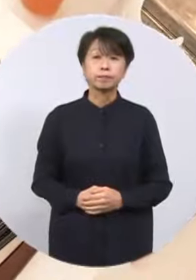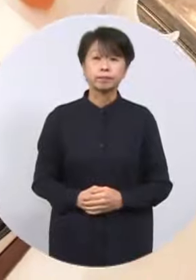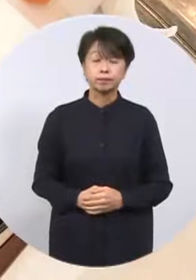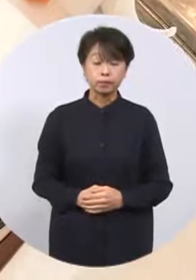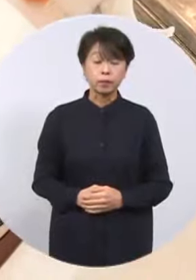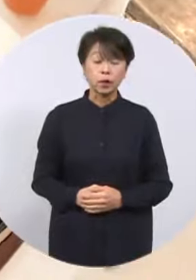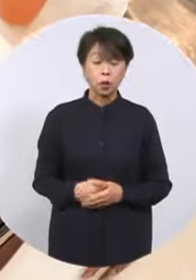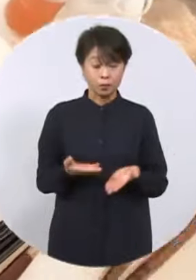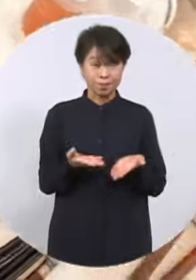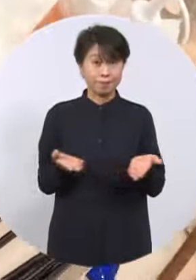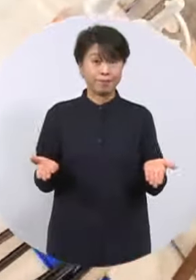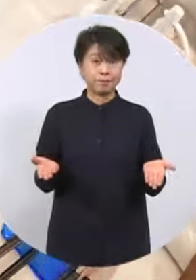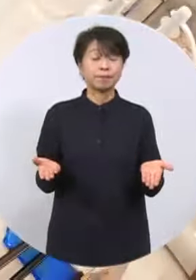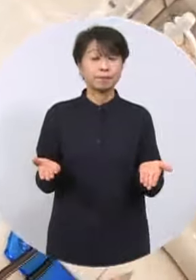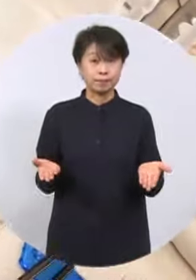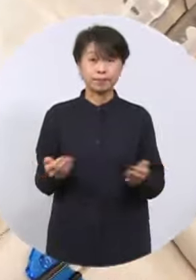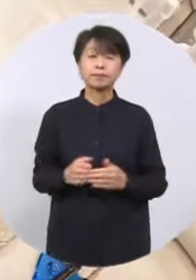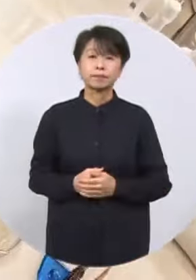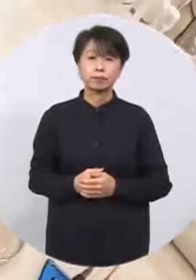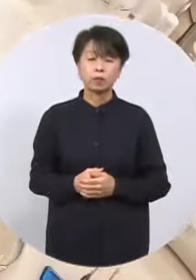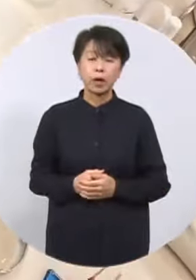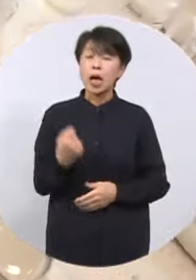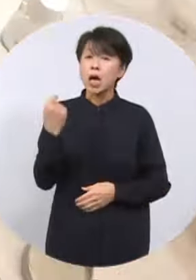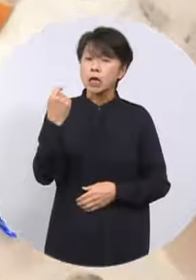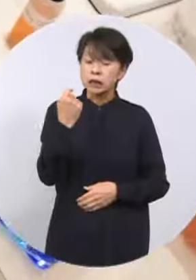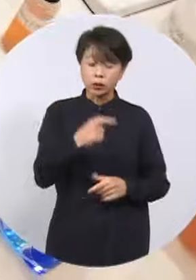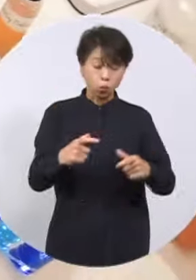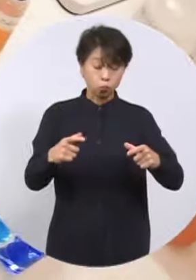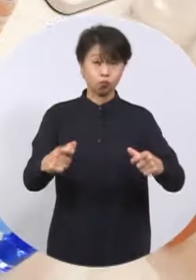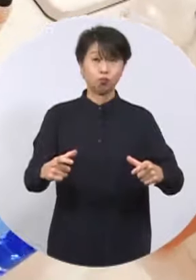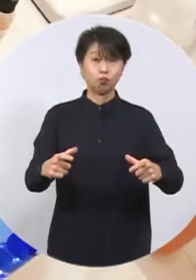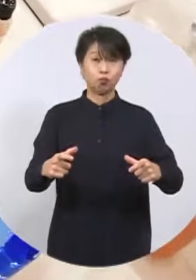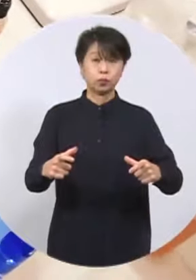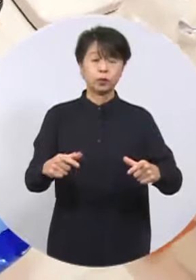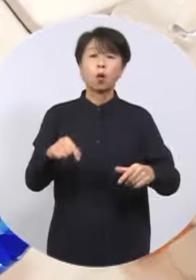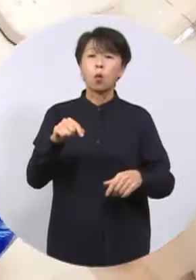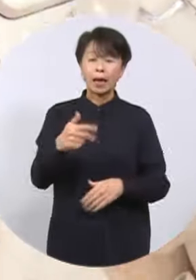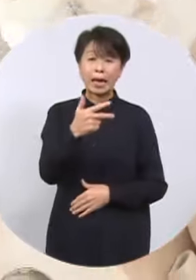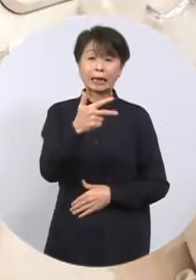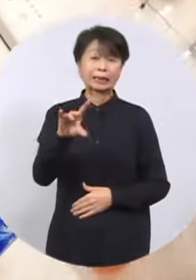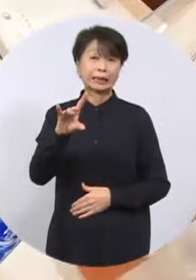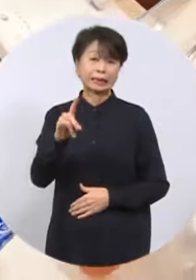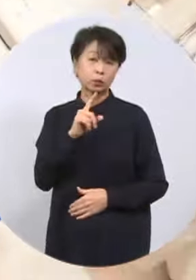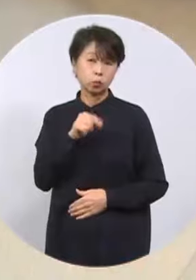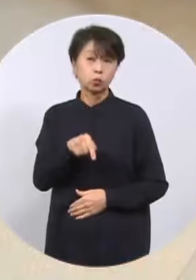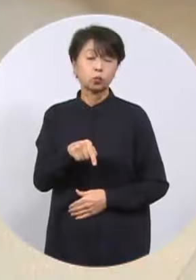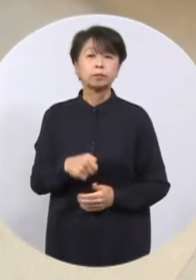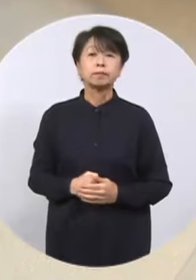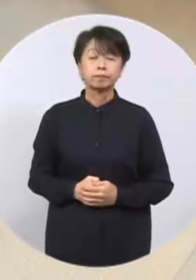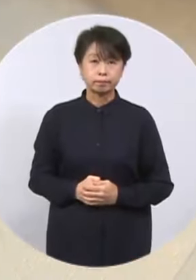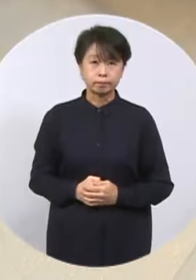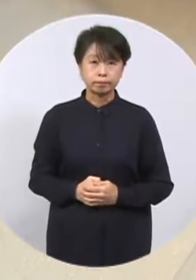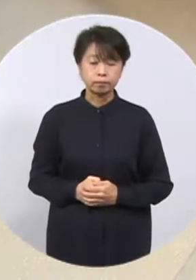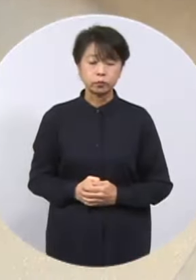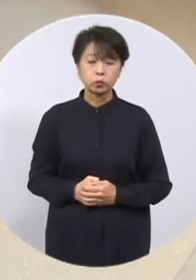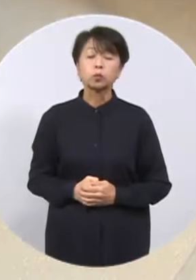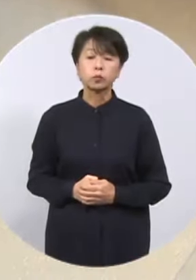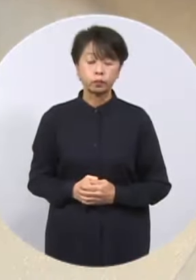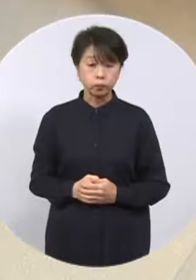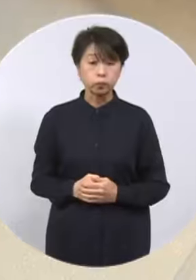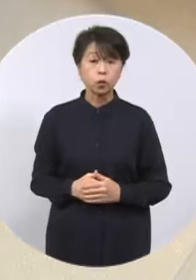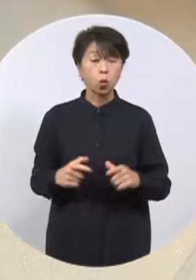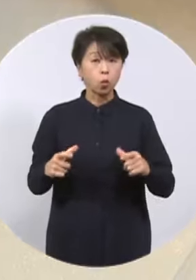わかると思うんですが、 はい、 普通の真っ白な、 はい、 これは磁器と言います。 磁器、はい、 はい、種類から言うと